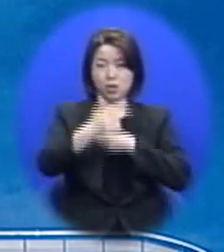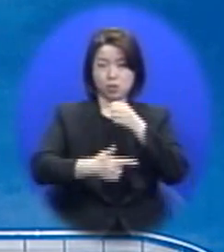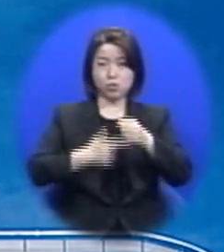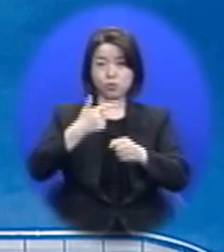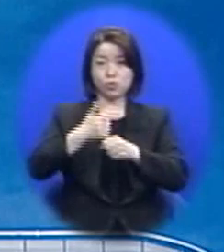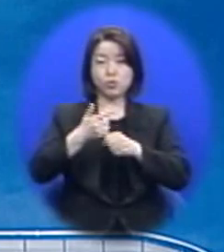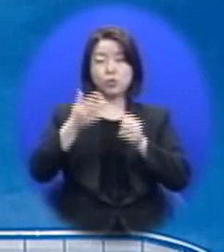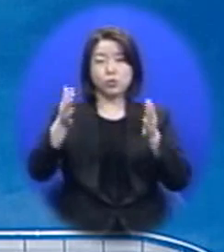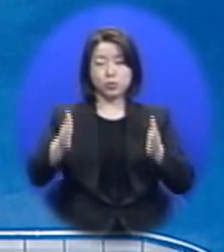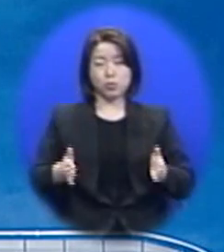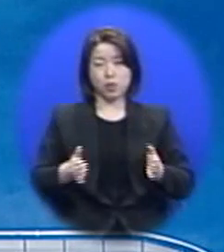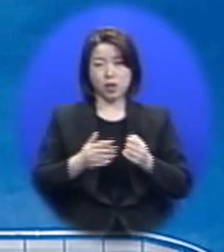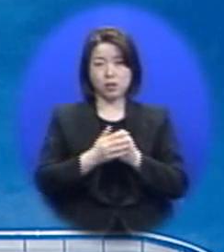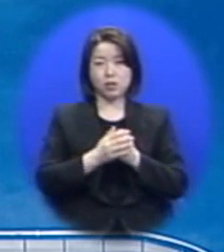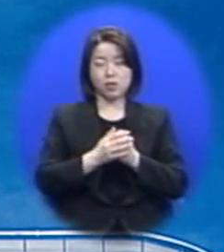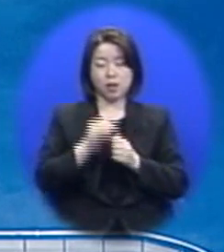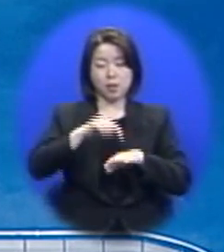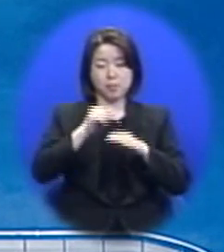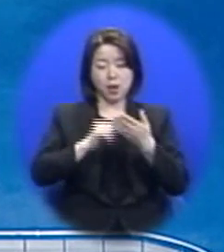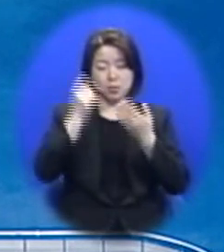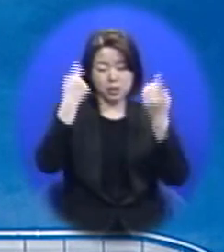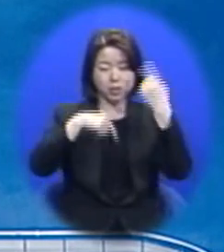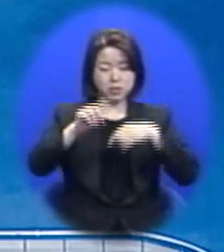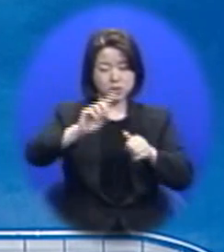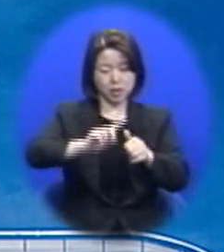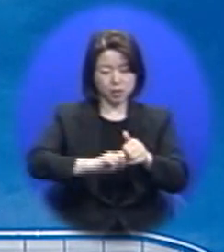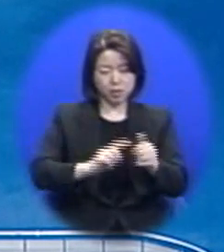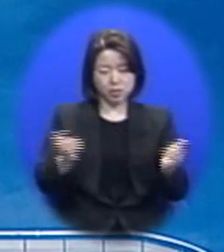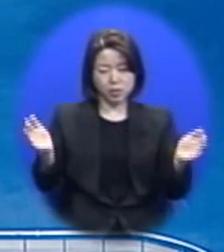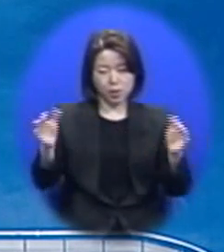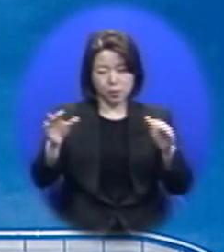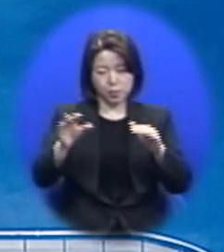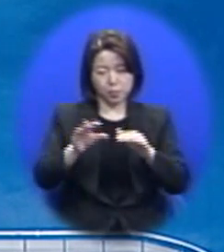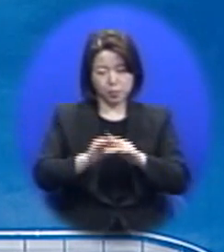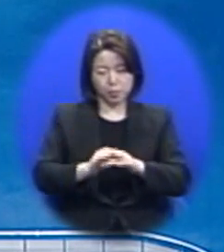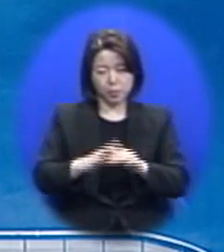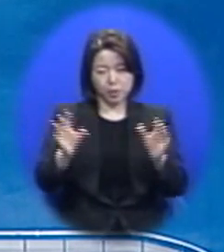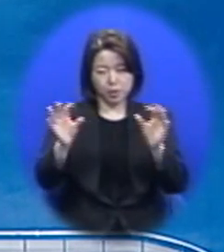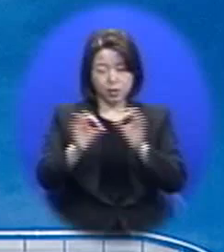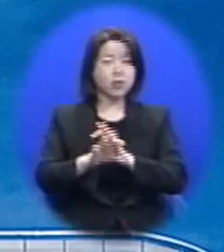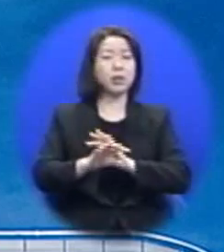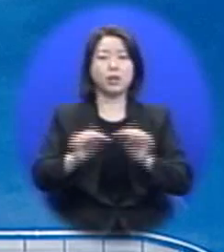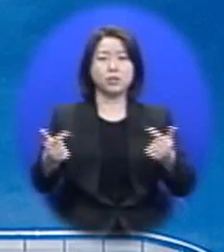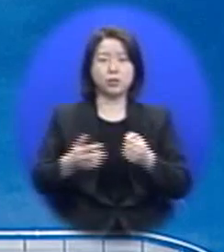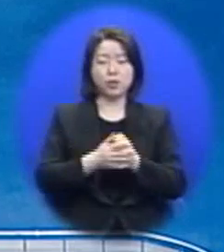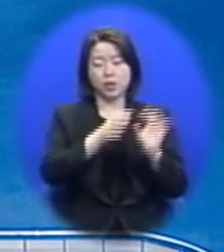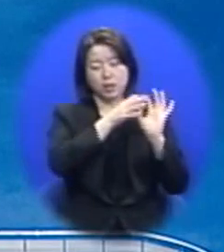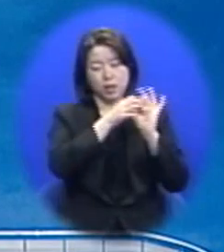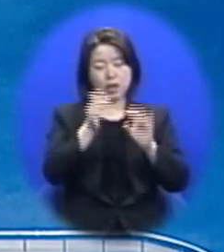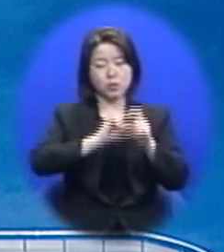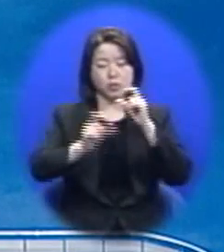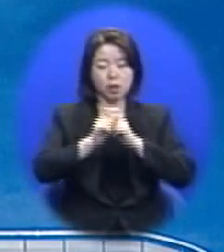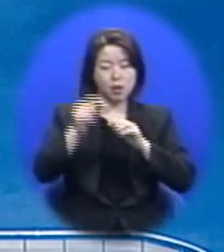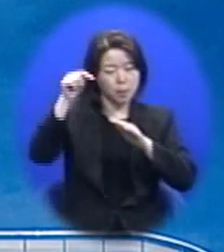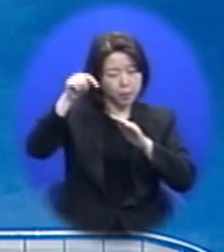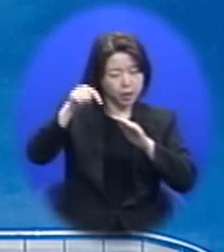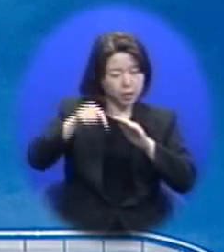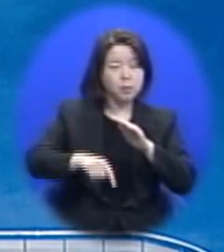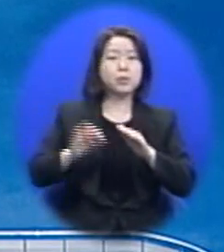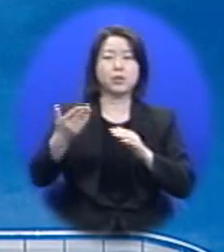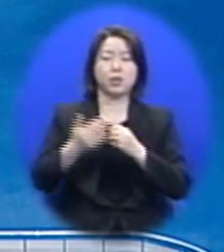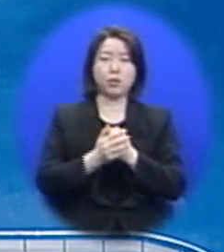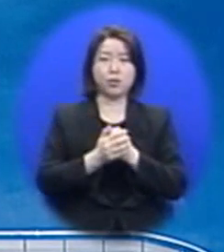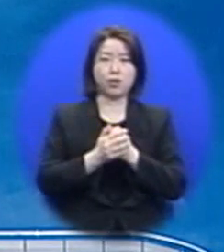상처는 저절로 치유되는 법이 없습니다. 계속 깊어지는 거예요. 결국은 하루라도